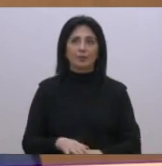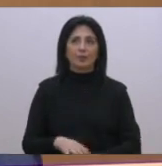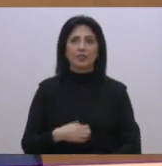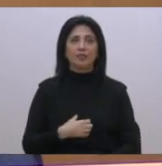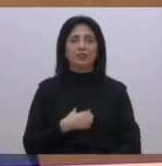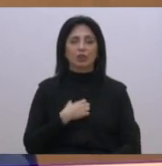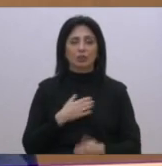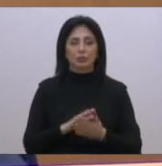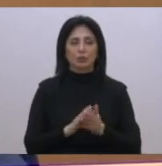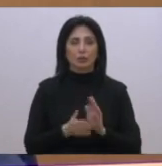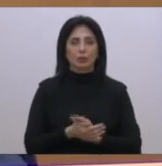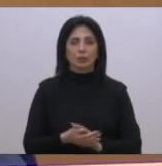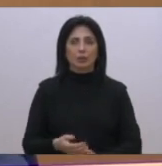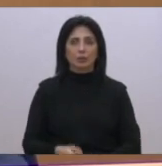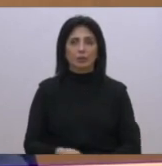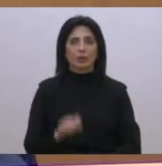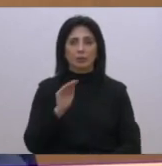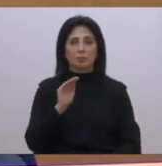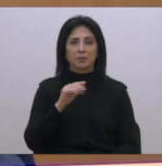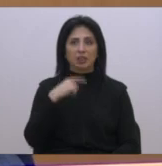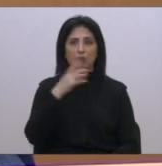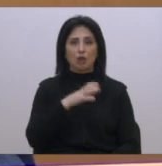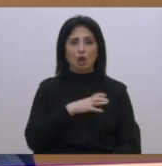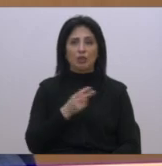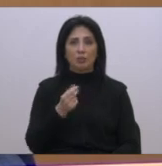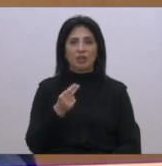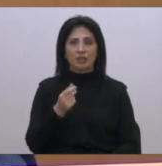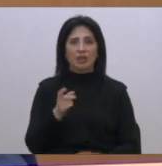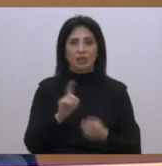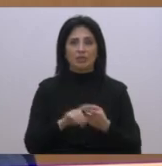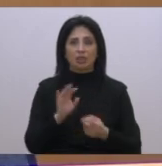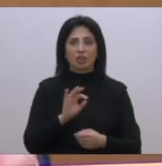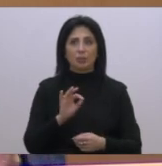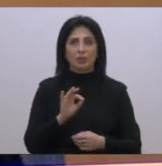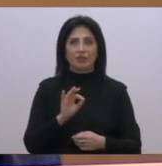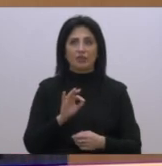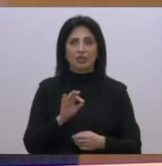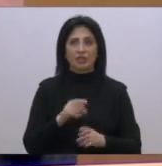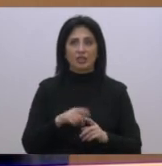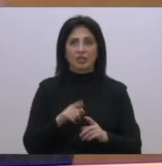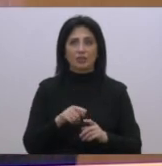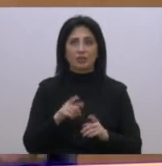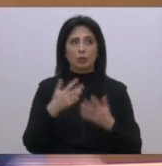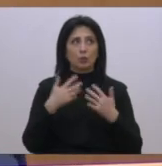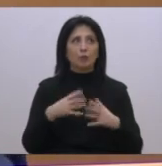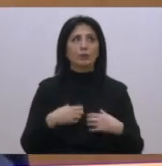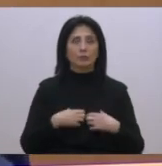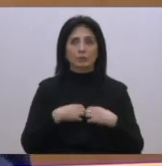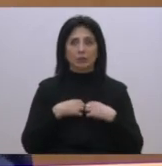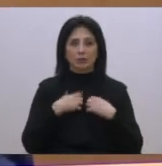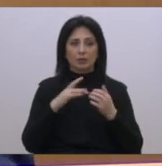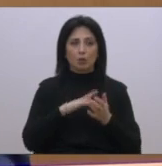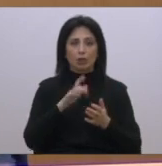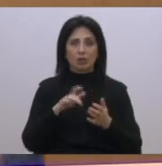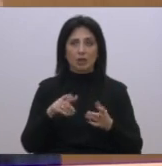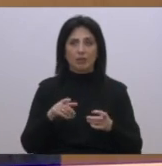საშინელი მდგომარეობა ფიზიკური პირის ქონების გადასახადთან დაკავშირებით. ბომბზე ზის, თუ შეიძლება ასე ითქვას, მთელი